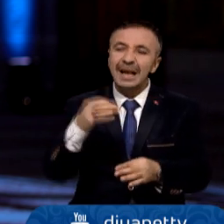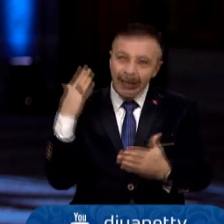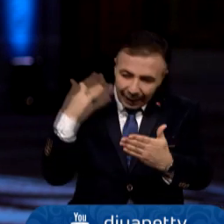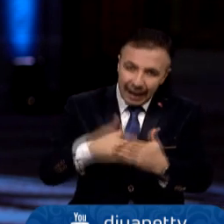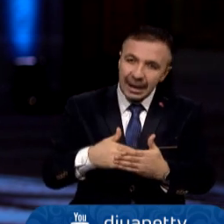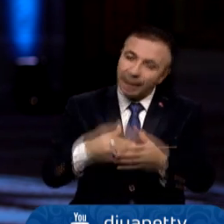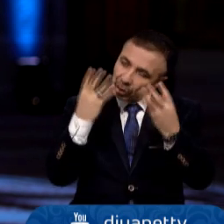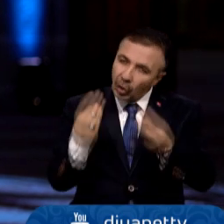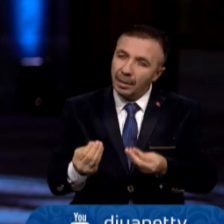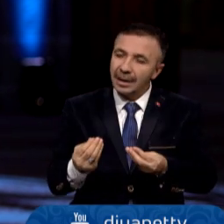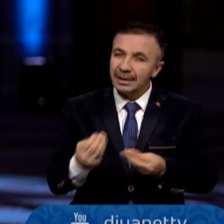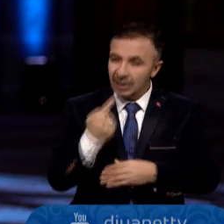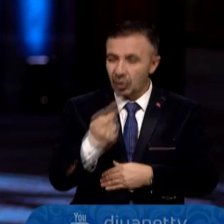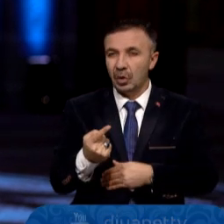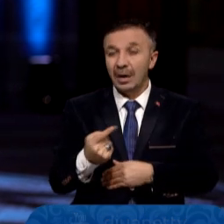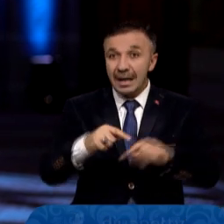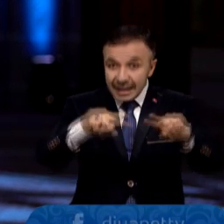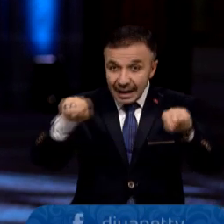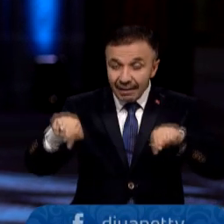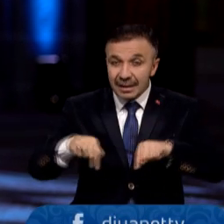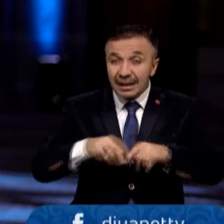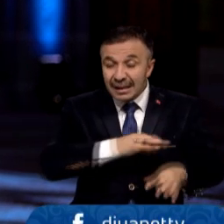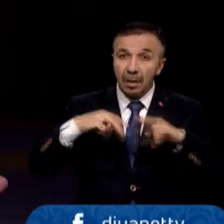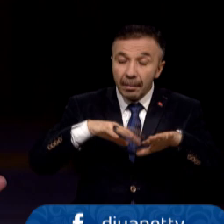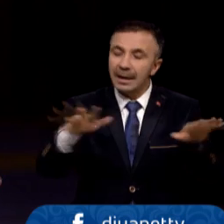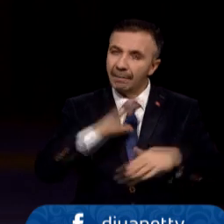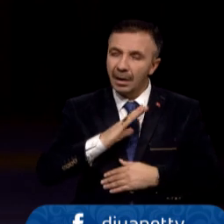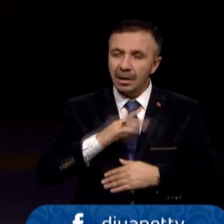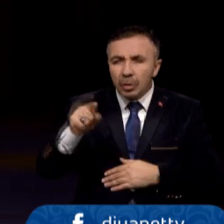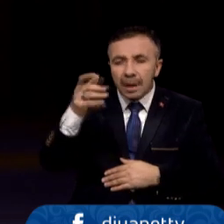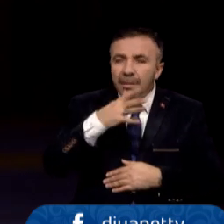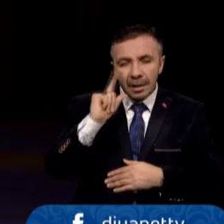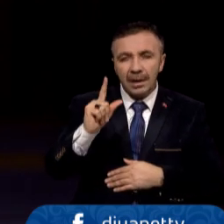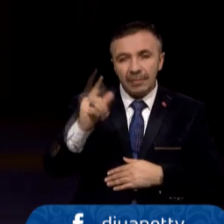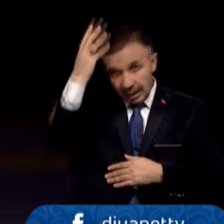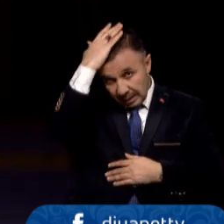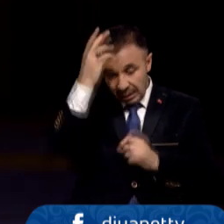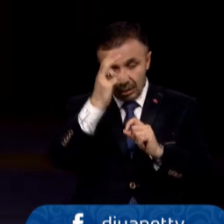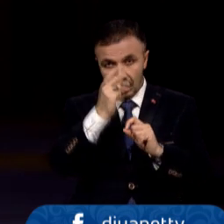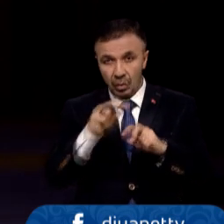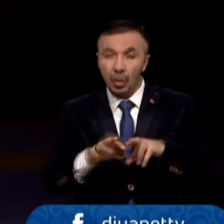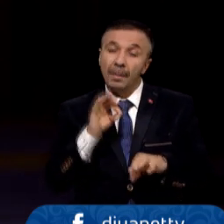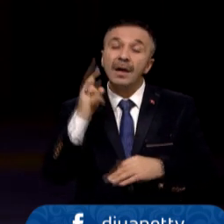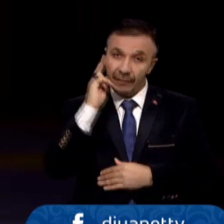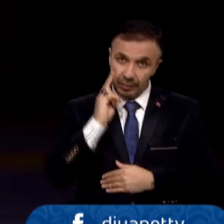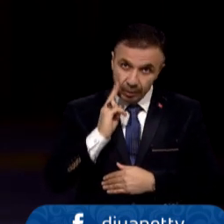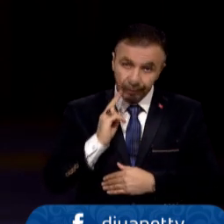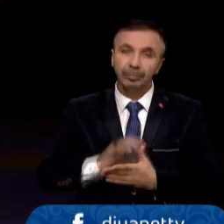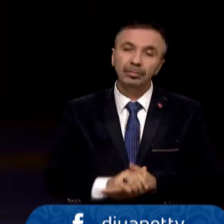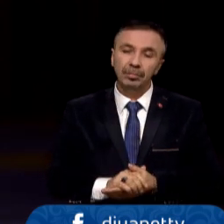diyor şey evresindeki insanları iyi tanıyor Hazreti Ömer efendimizin